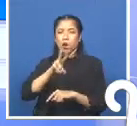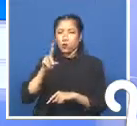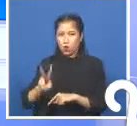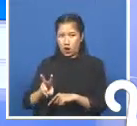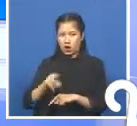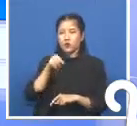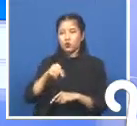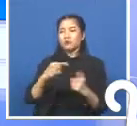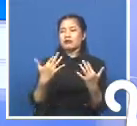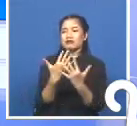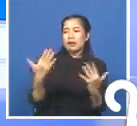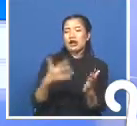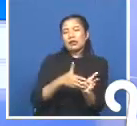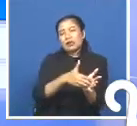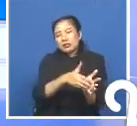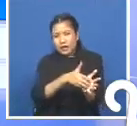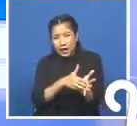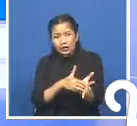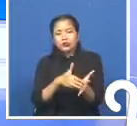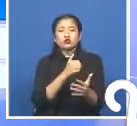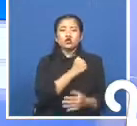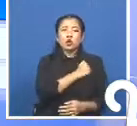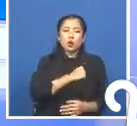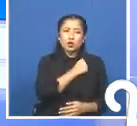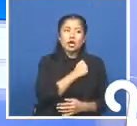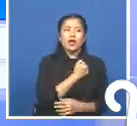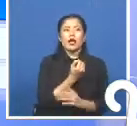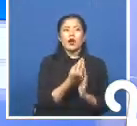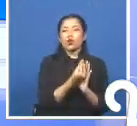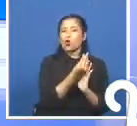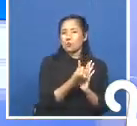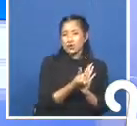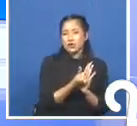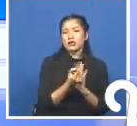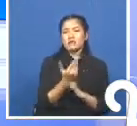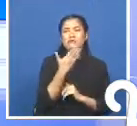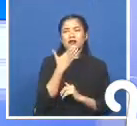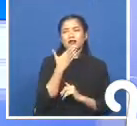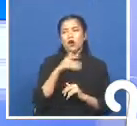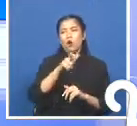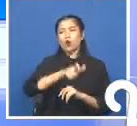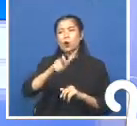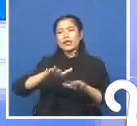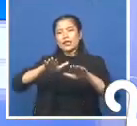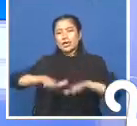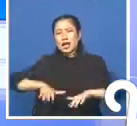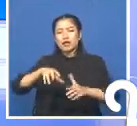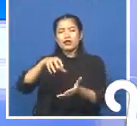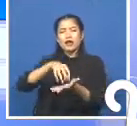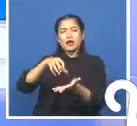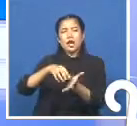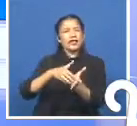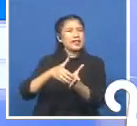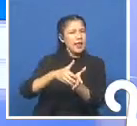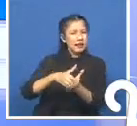rentan dari aspek geoparsial, sosial dan ekonomi. Ini contohnya adalah warga yang tinggal di daerah-daerah rentan dengan infeksi COVID-19